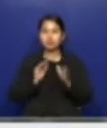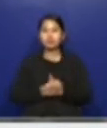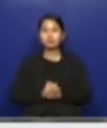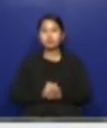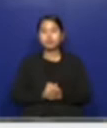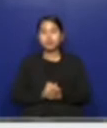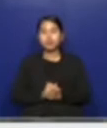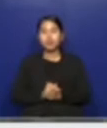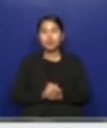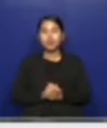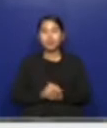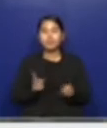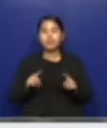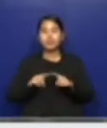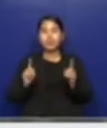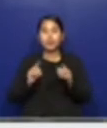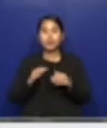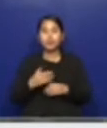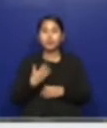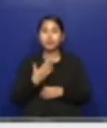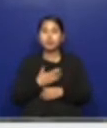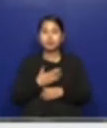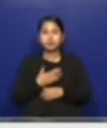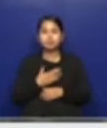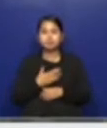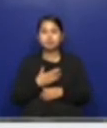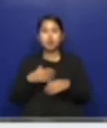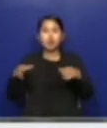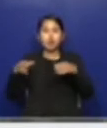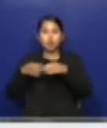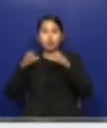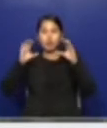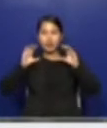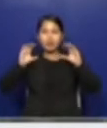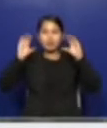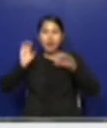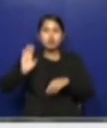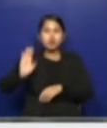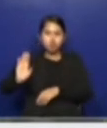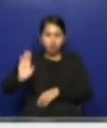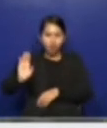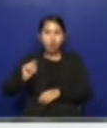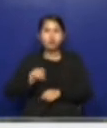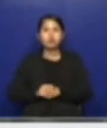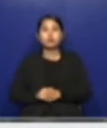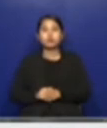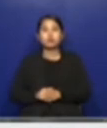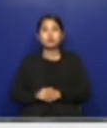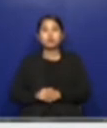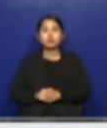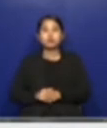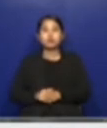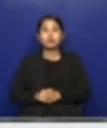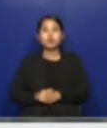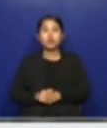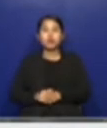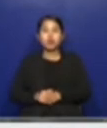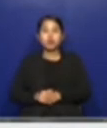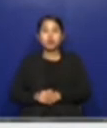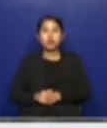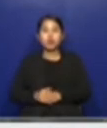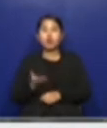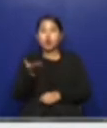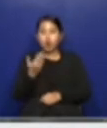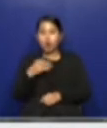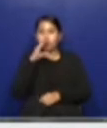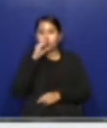ต่ผมก็ฟังผู้อภิปรายซีกรัฐบาลของท่านเองไม่ว่าท่านเกียรติธิอมรขออนุญา